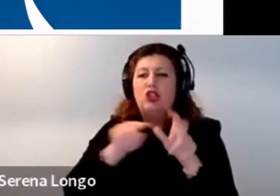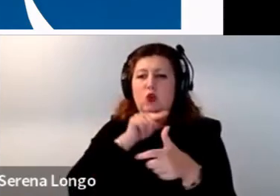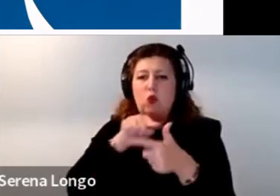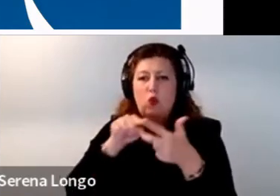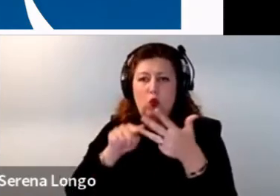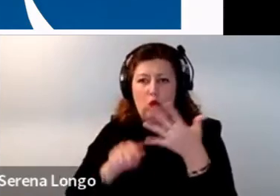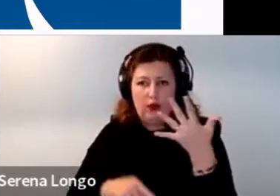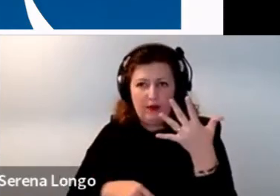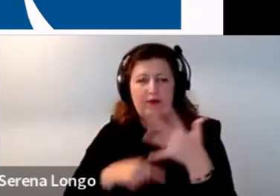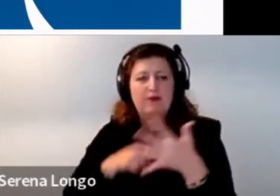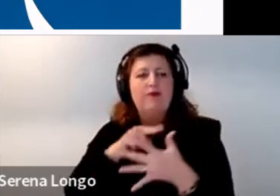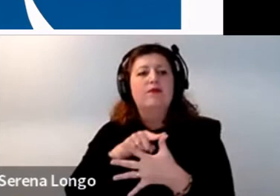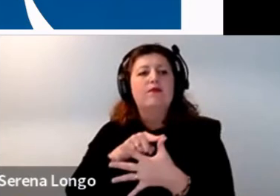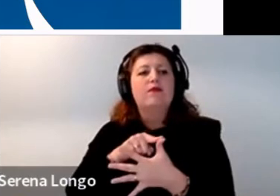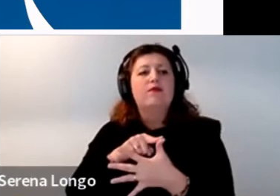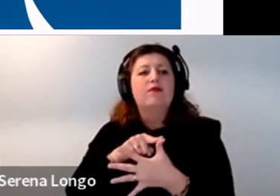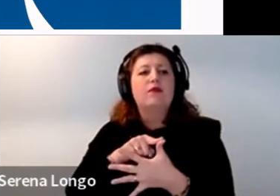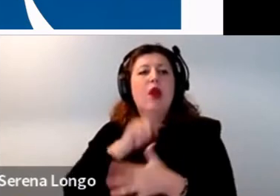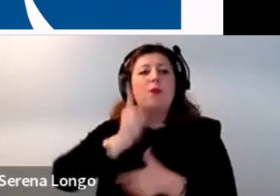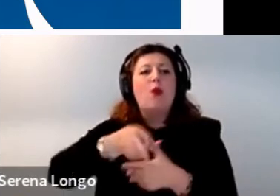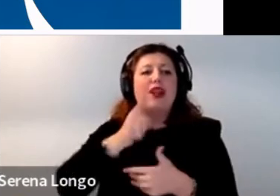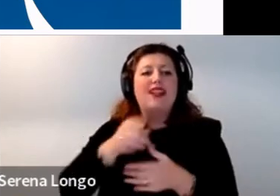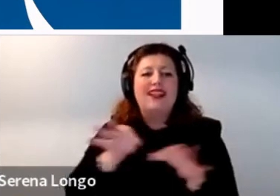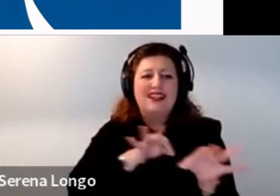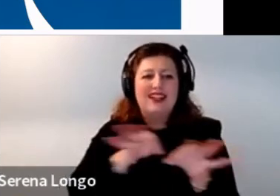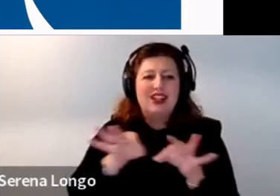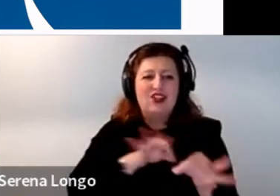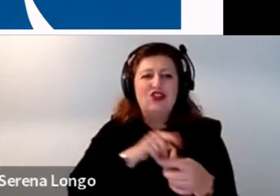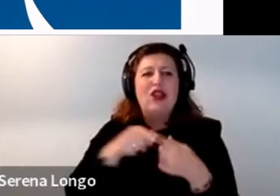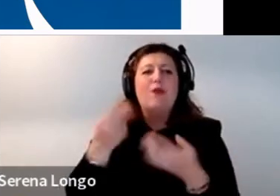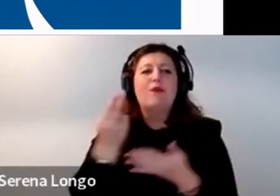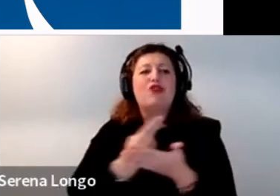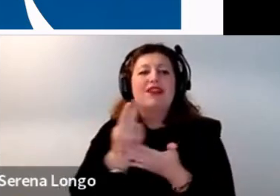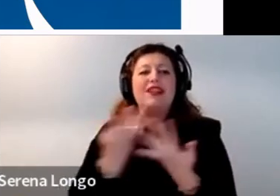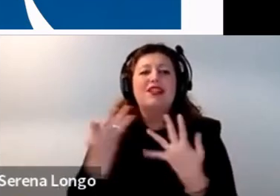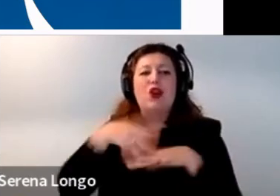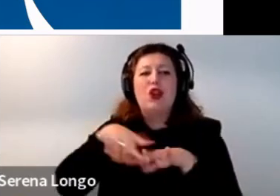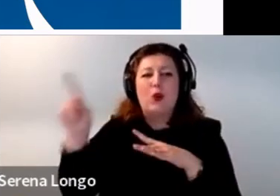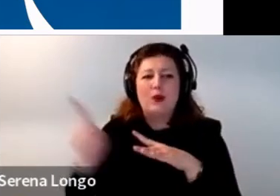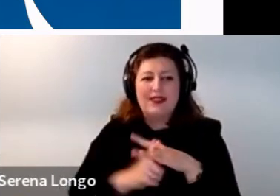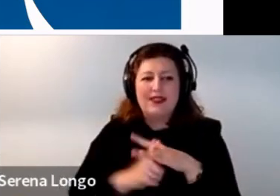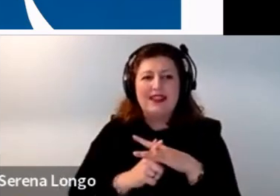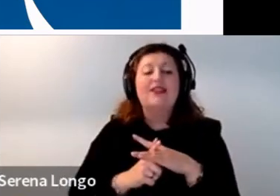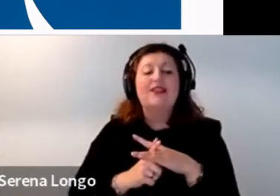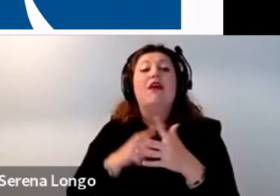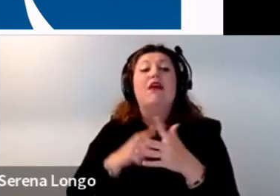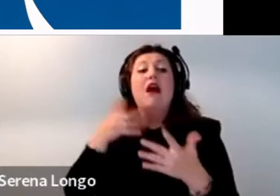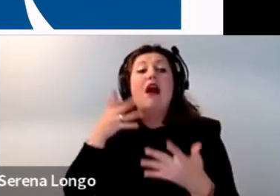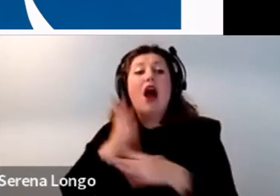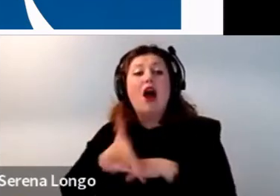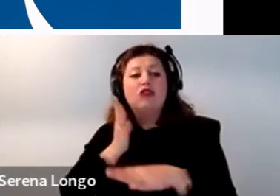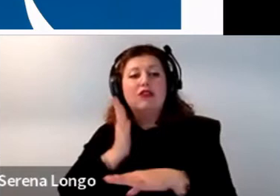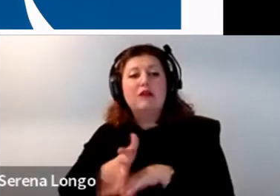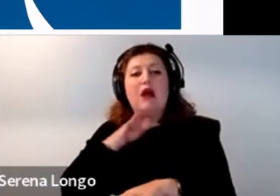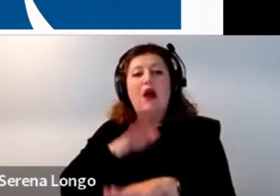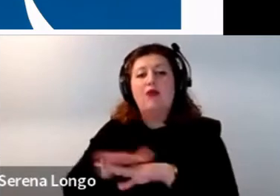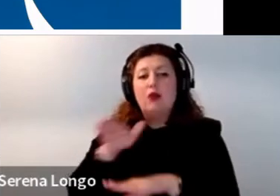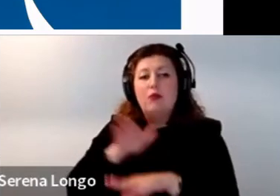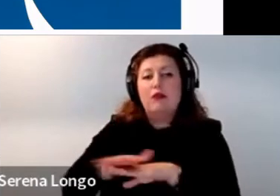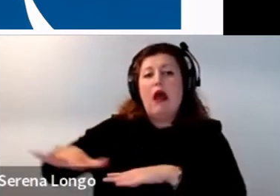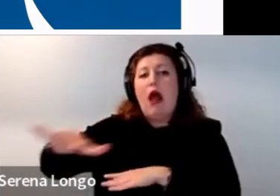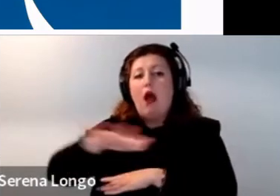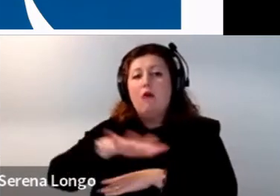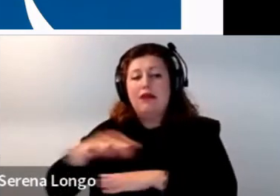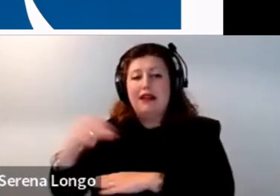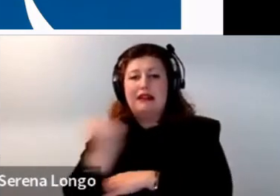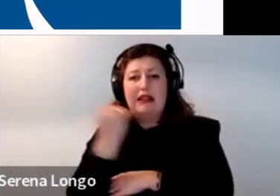strategie, la progettazione inclusiva, l'accessibilità e fruibilità di ambienti, beni e servizi, gli